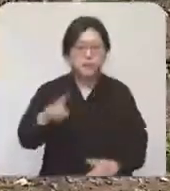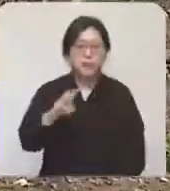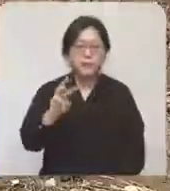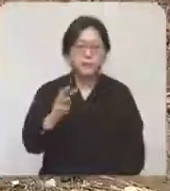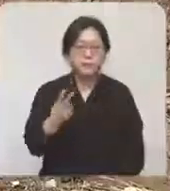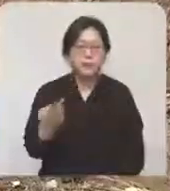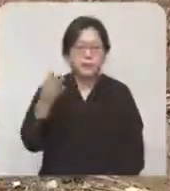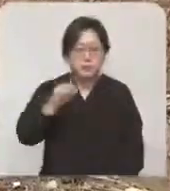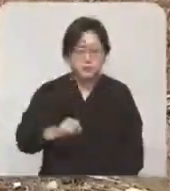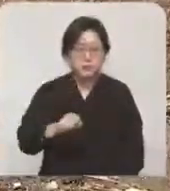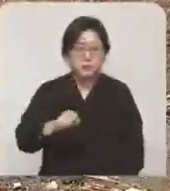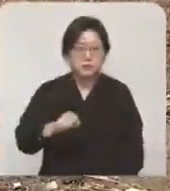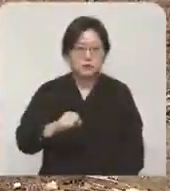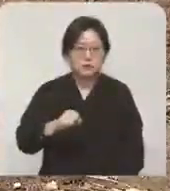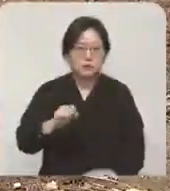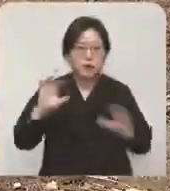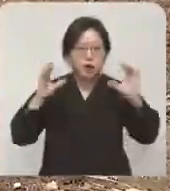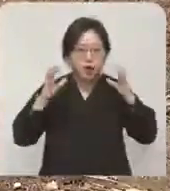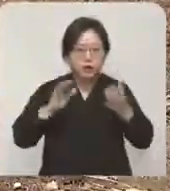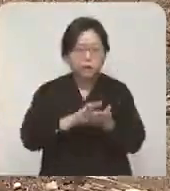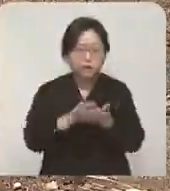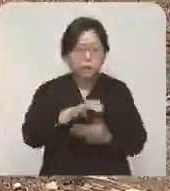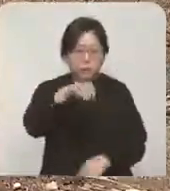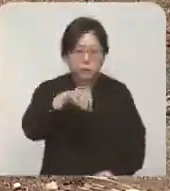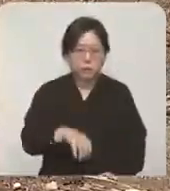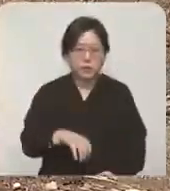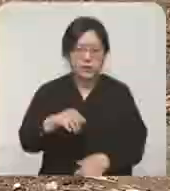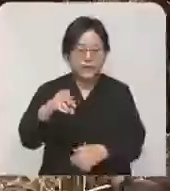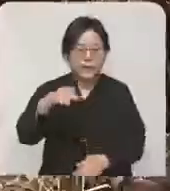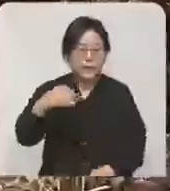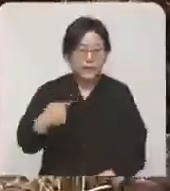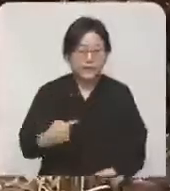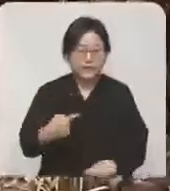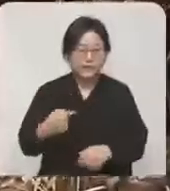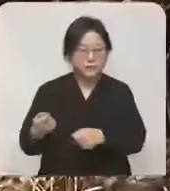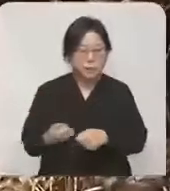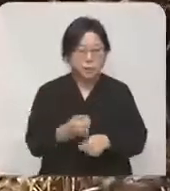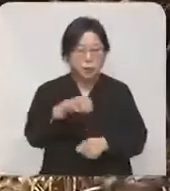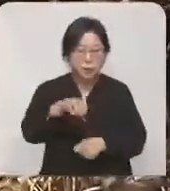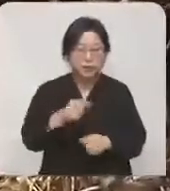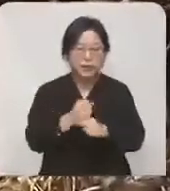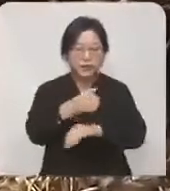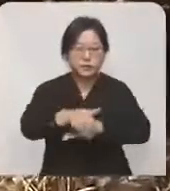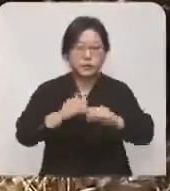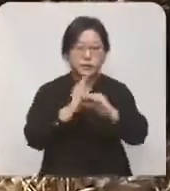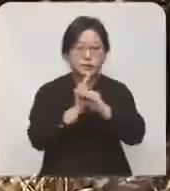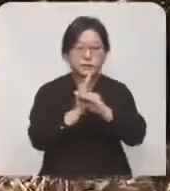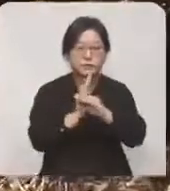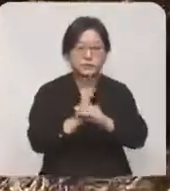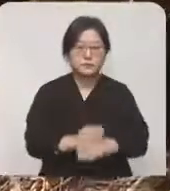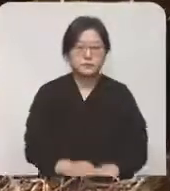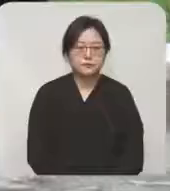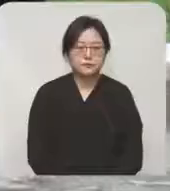32억 원을 들여서 어린이 놀이터와 게이트볼장 통을 갖춘 공원으로 조성 됩니다